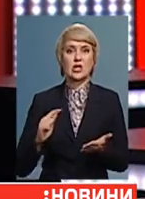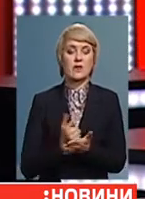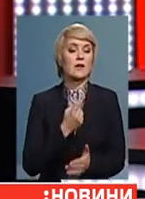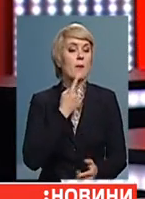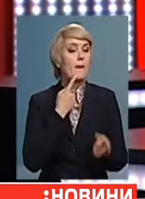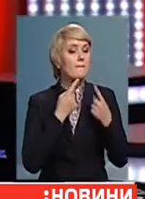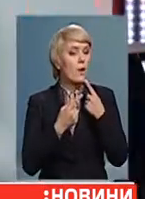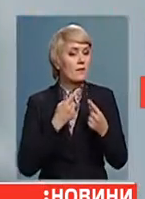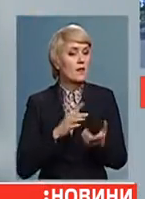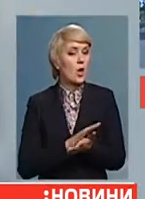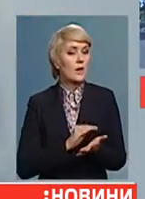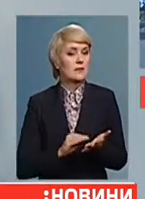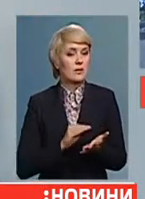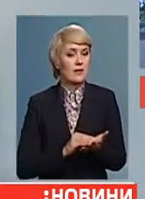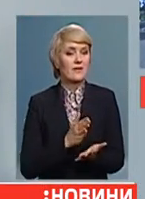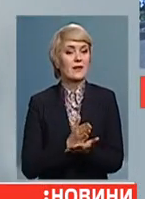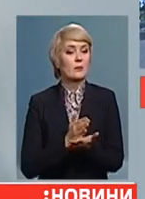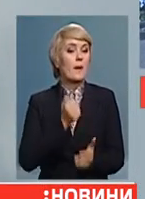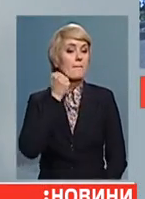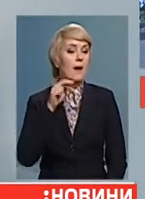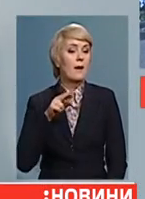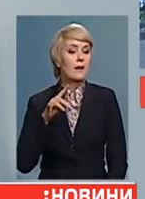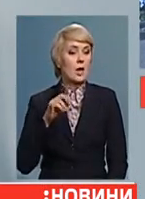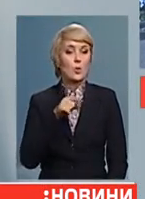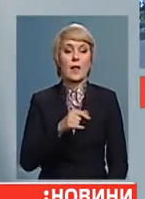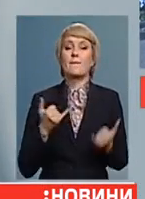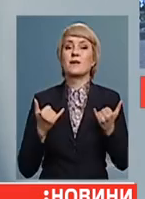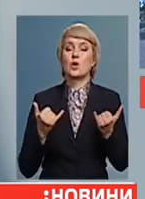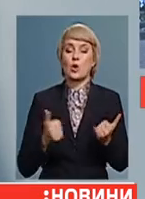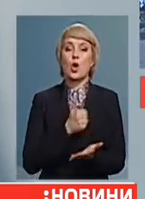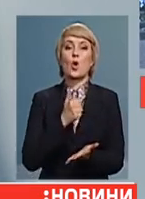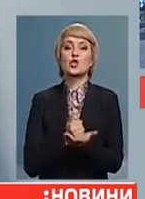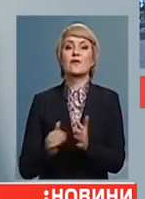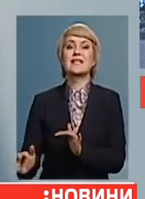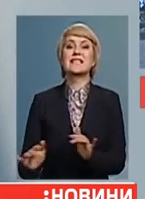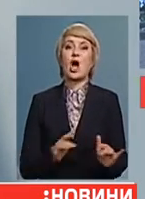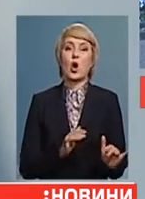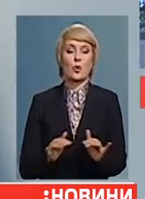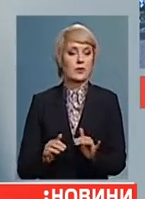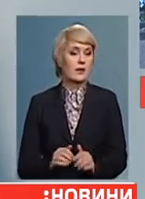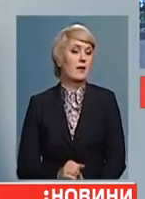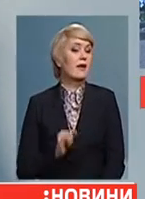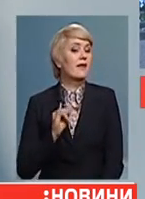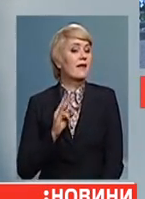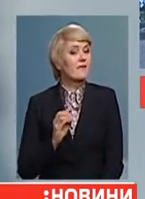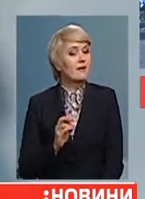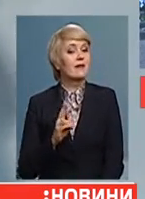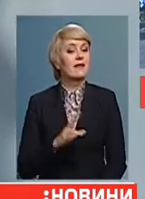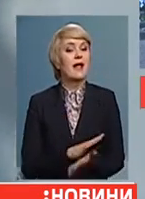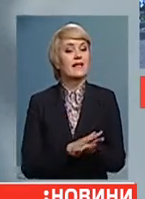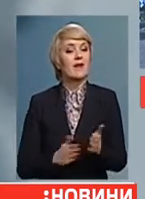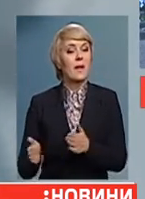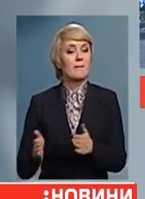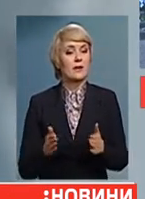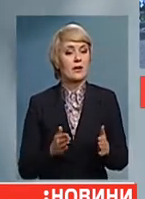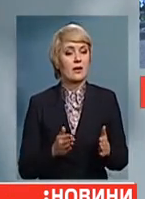спробуємо поговорити з Іваном Мельницьким. Він, нагадаю, перебуває у Бабиному Яру, де сьогодні основні заходи. Іване, отже, як триває